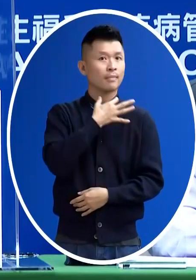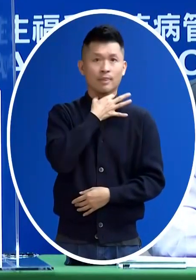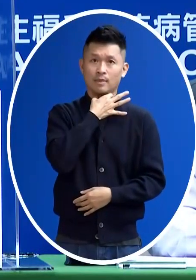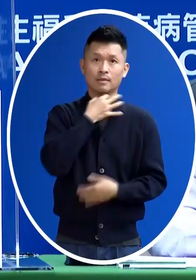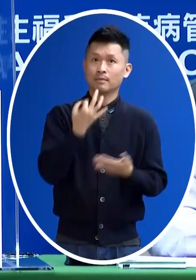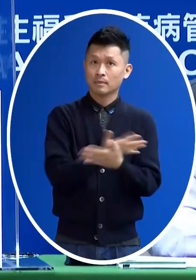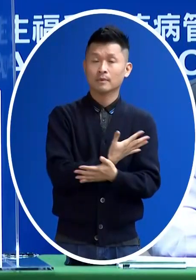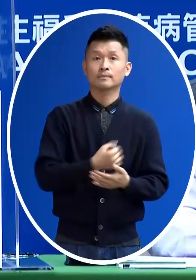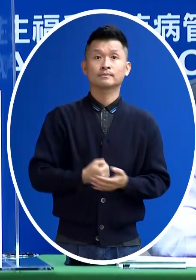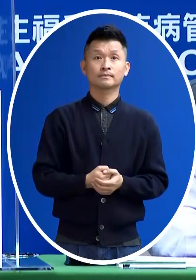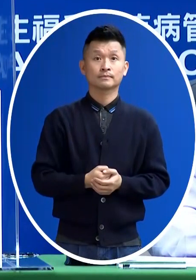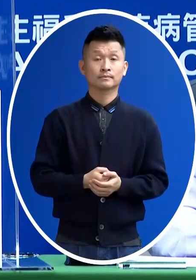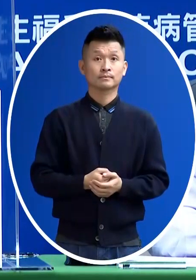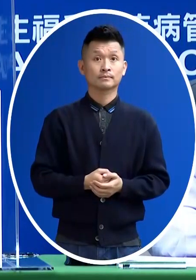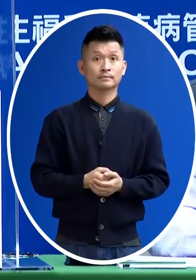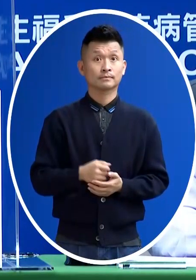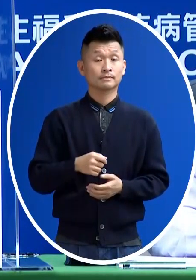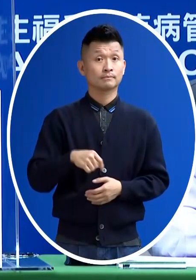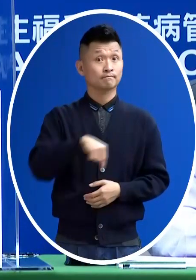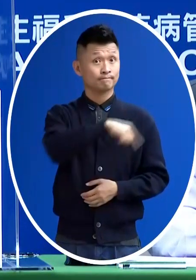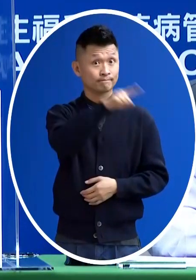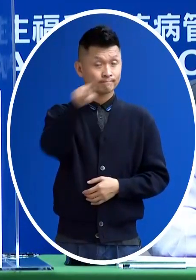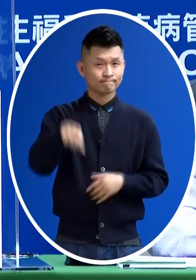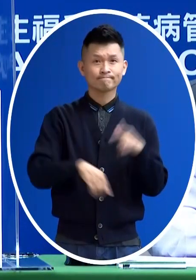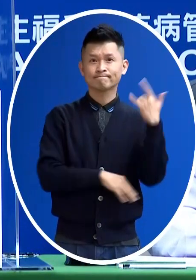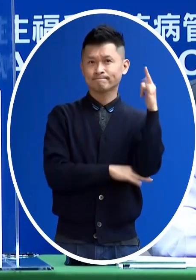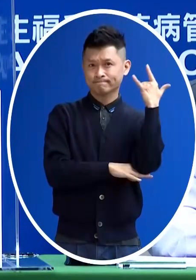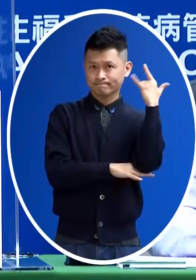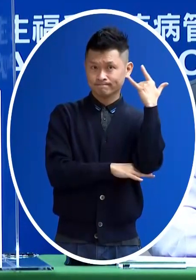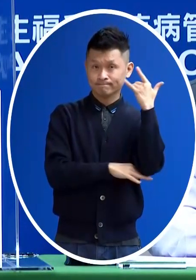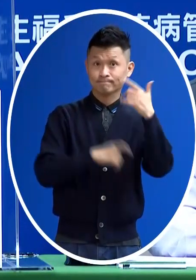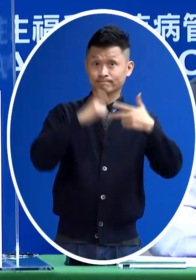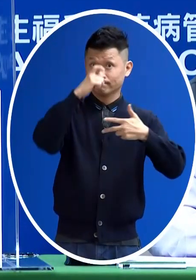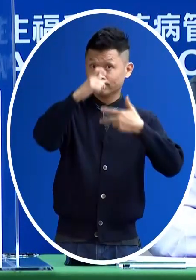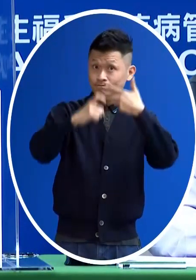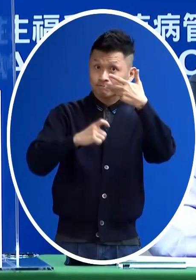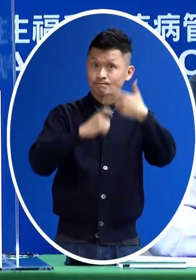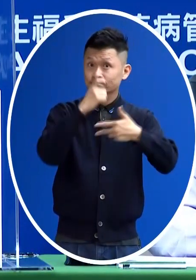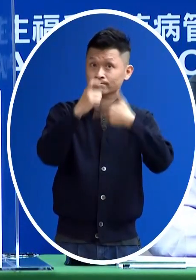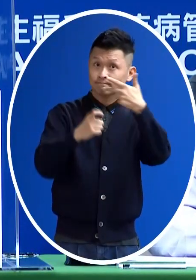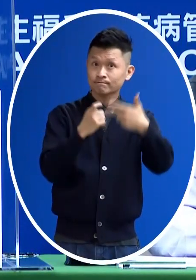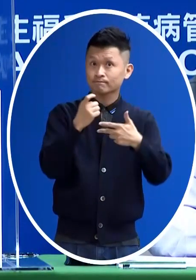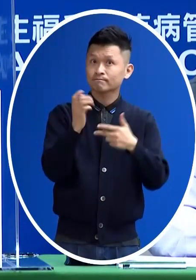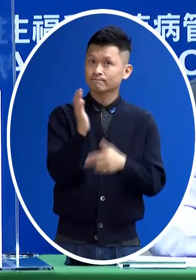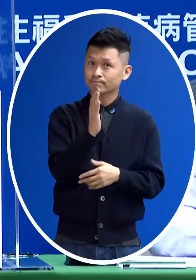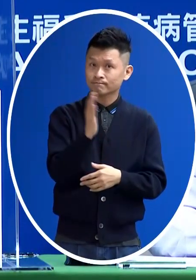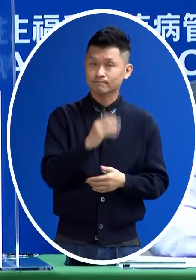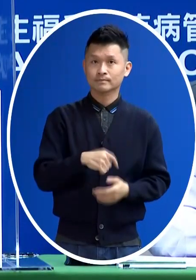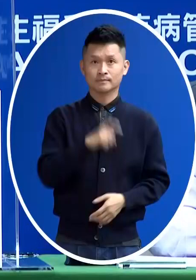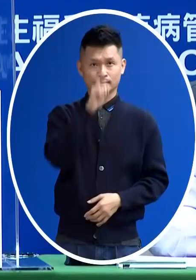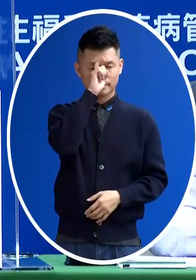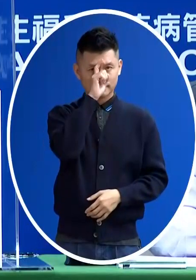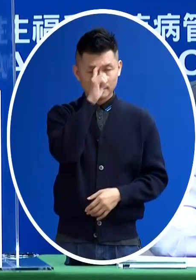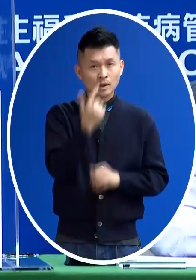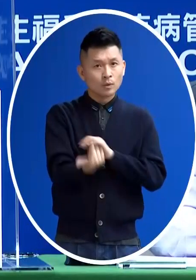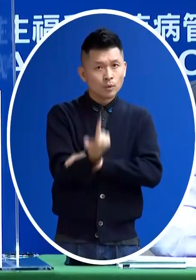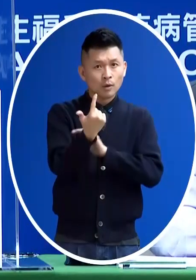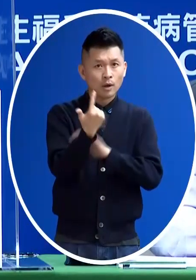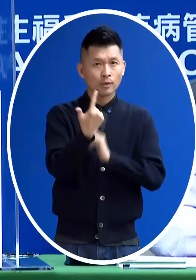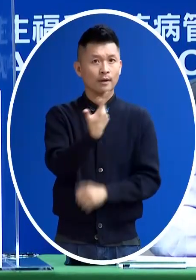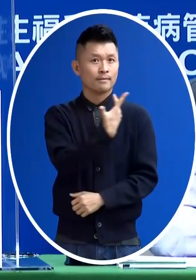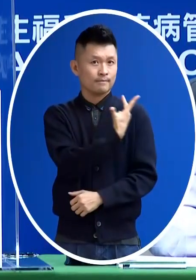人都已经有相当的时间的一个等待哈，10周，好，所以我们希望能够尽速哈去满